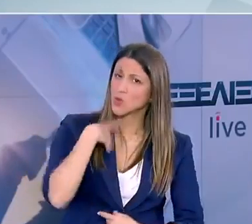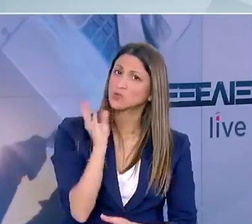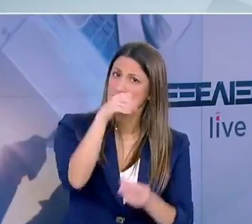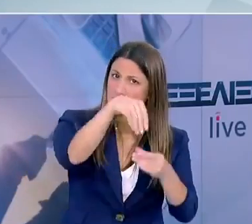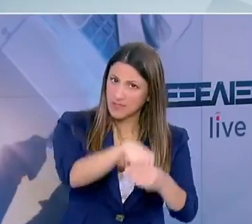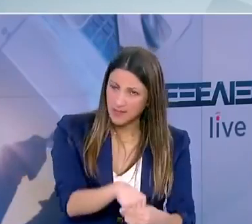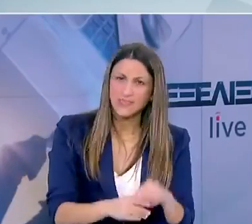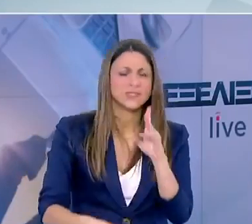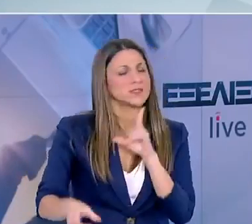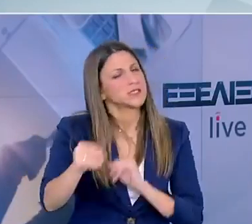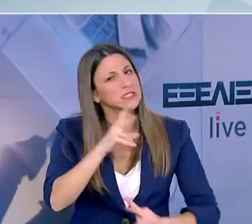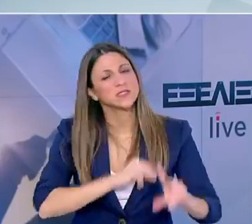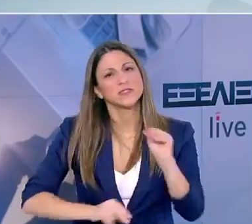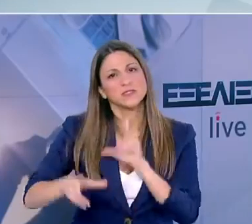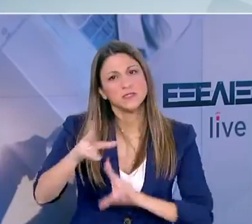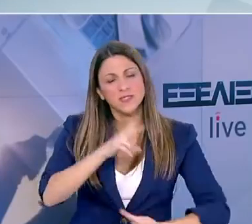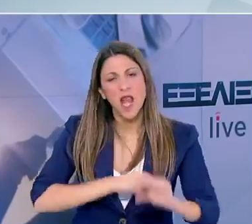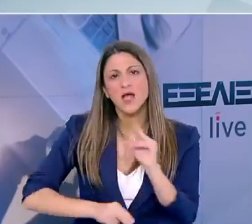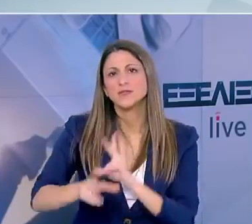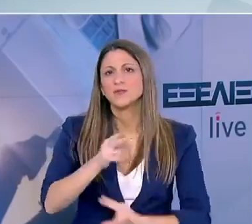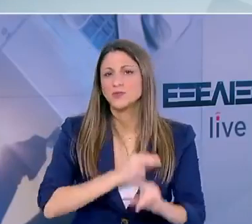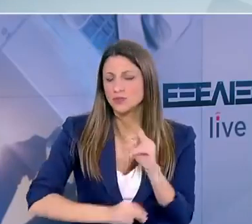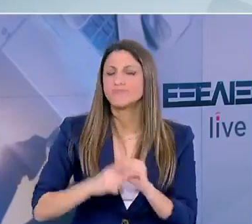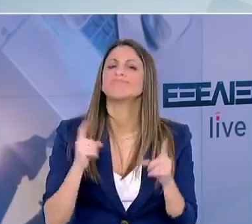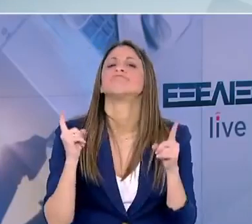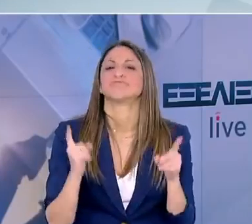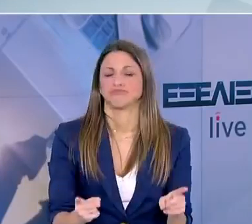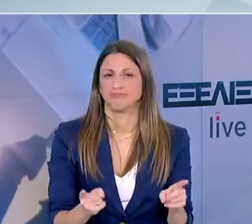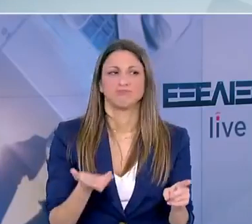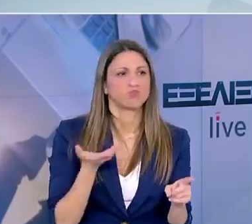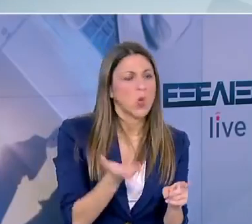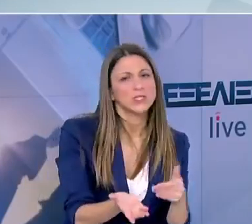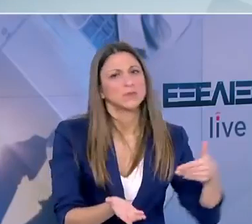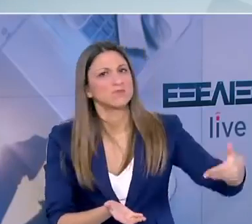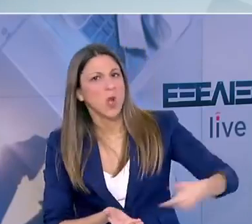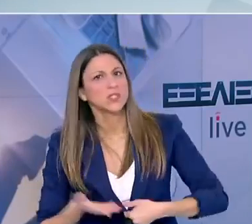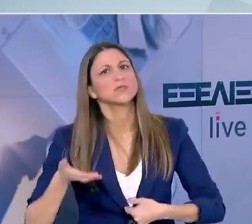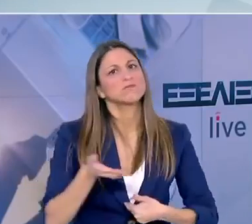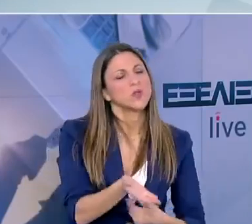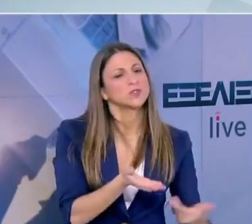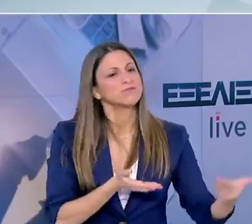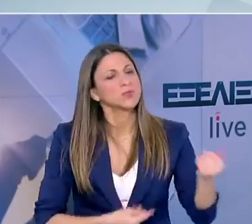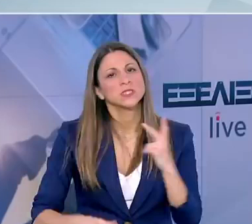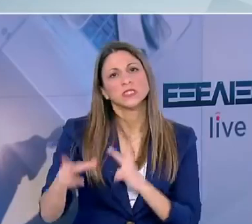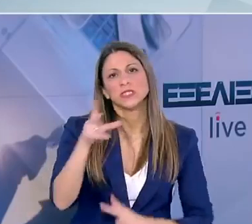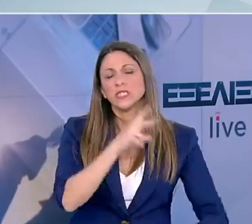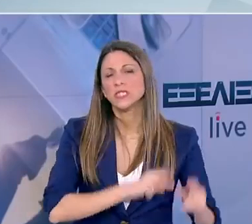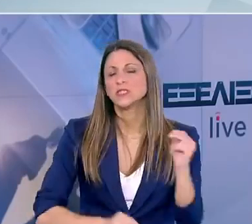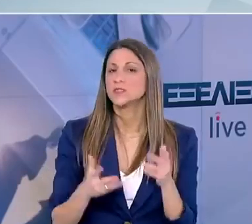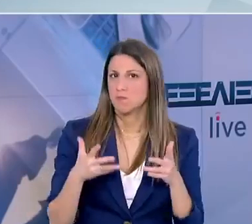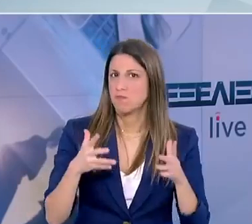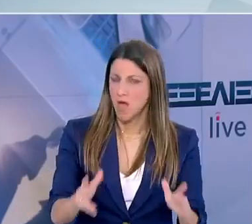Μέσα από τη συνάντηση αυτή πάρθηκαν κάποιες συγκεκριμένες προτάσεις, οι οποίες πλέον αποφασίσαμε